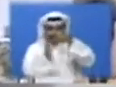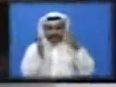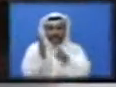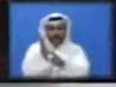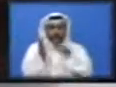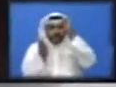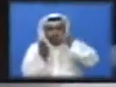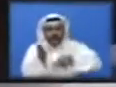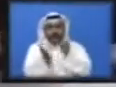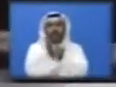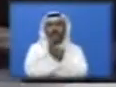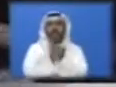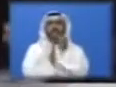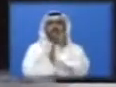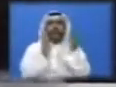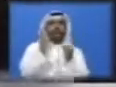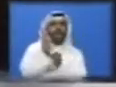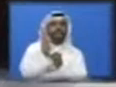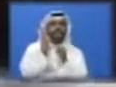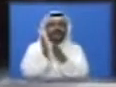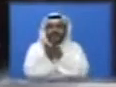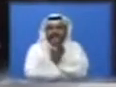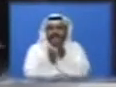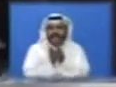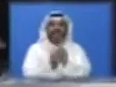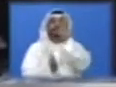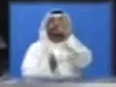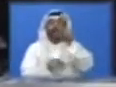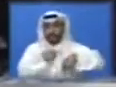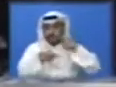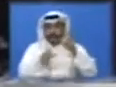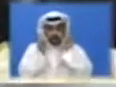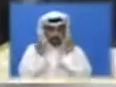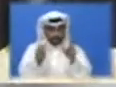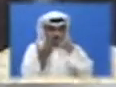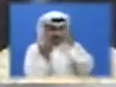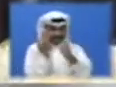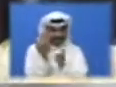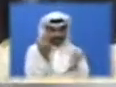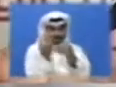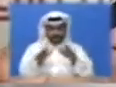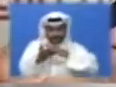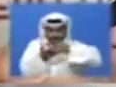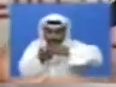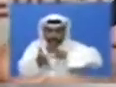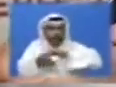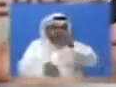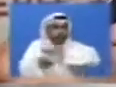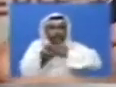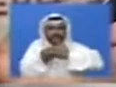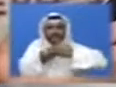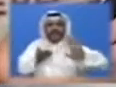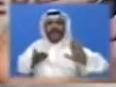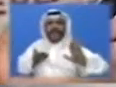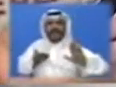القوانين والمواثيق التي اتبعت وستتبع لمكافحة الفساد الإداري. ستعقد